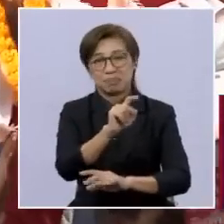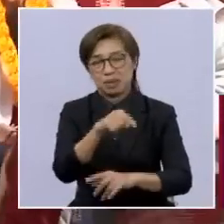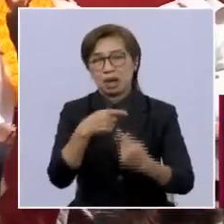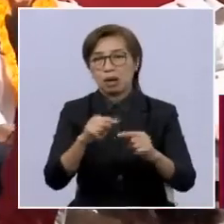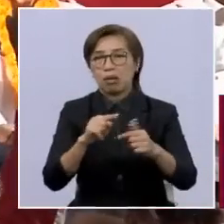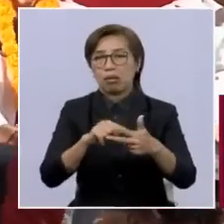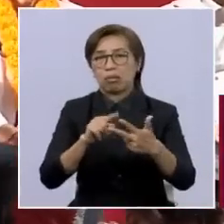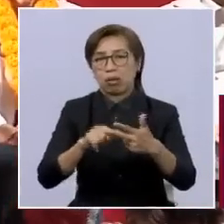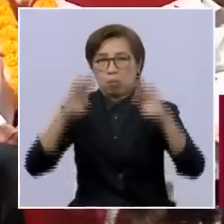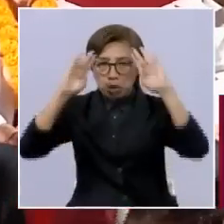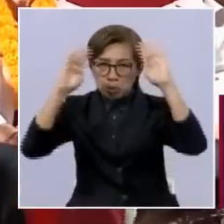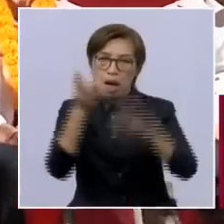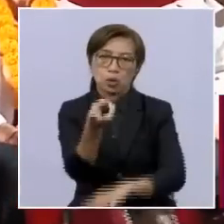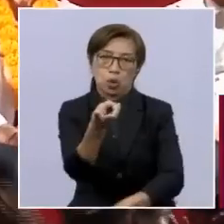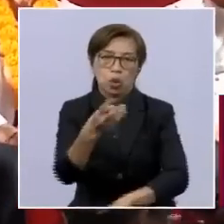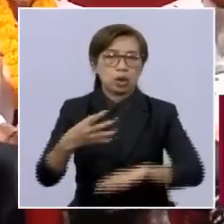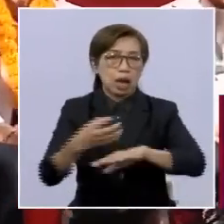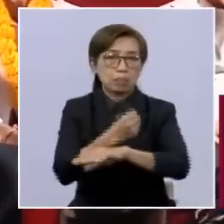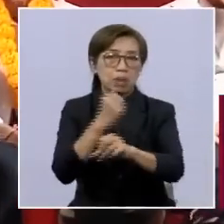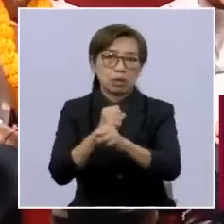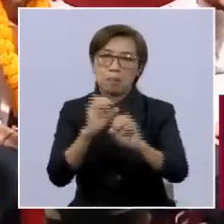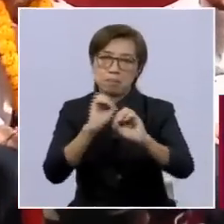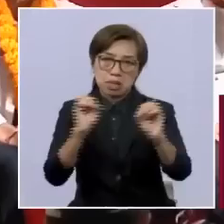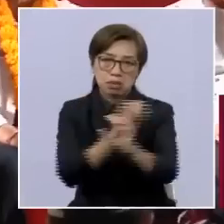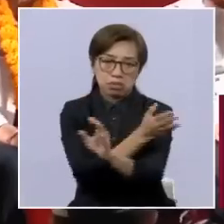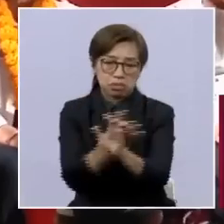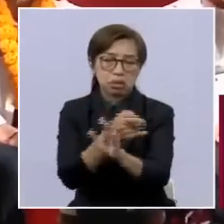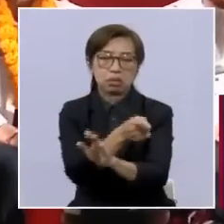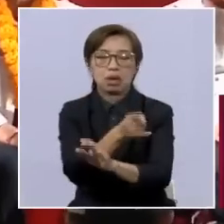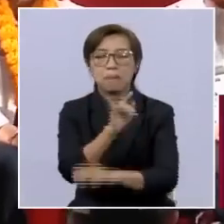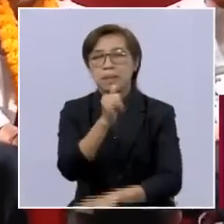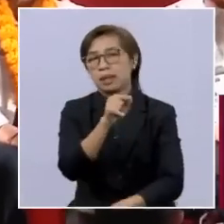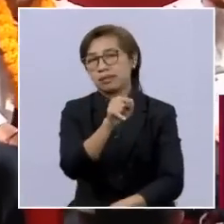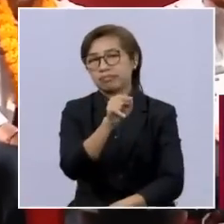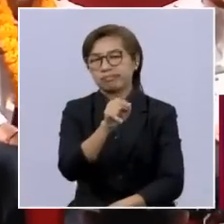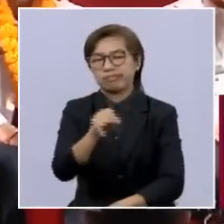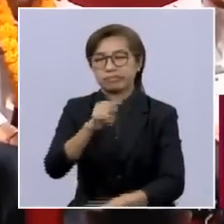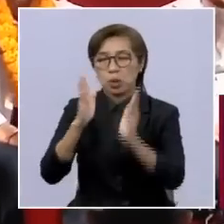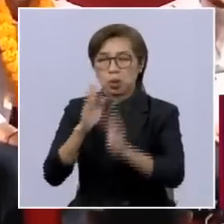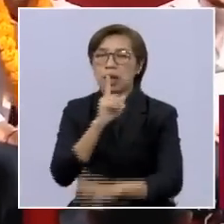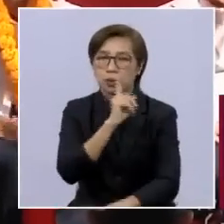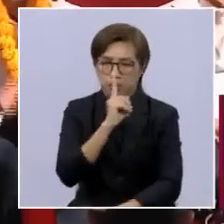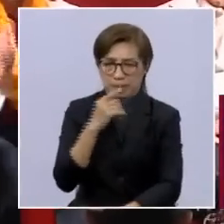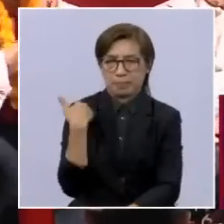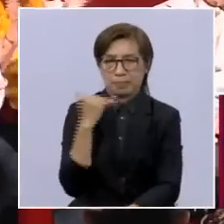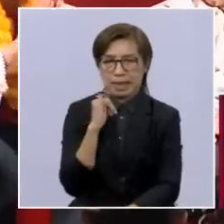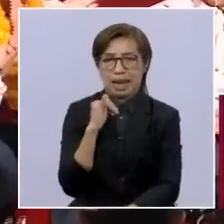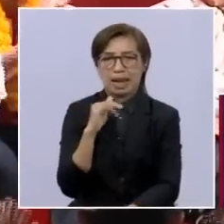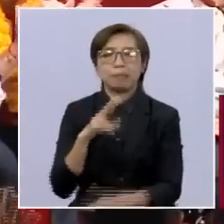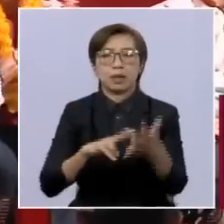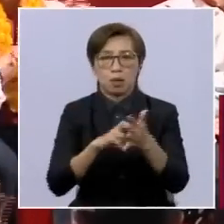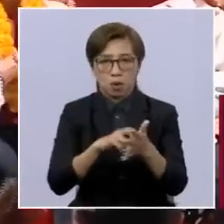แล้วก็ไม่ได้ผ่านสนามการเมืองมาก่อนเนี่ยนะฮะก็อาจจะถูกหยิบยกนำมาโจมตีได้ครับ ค่ะไ